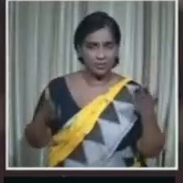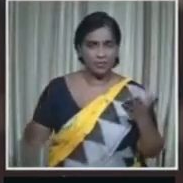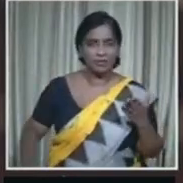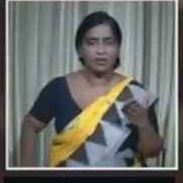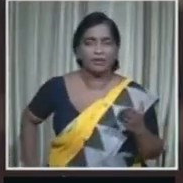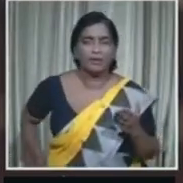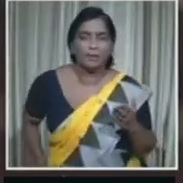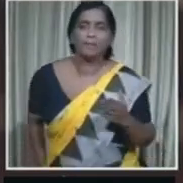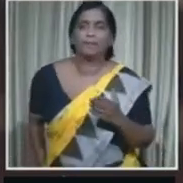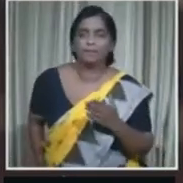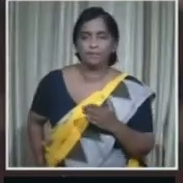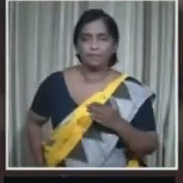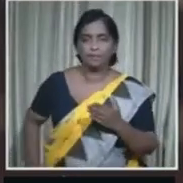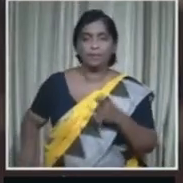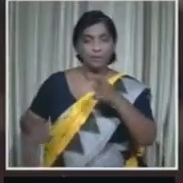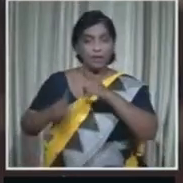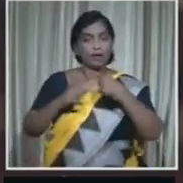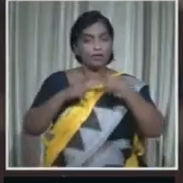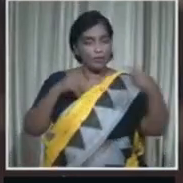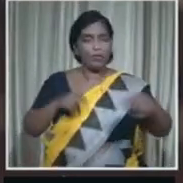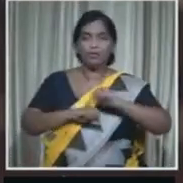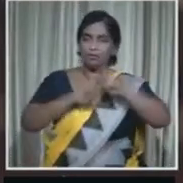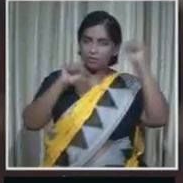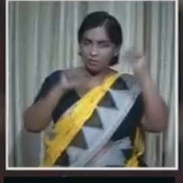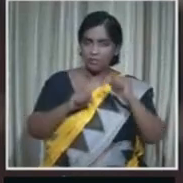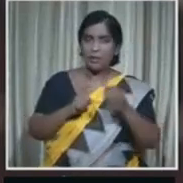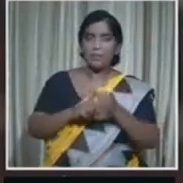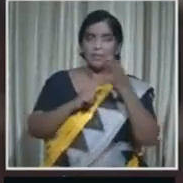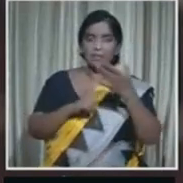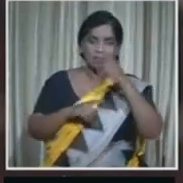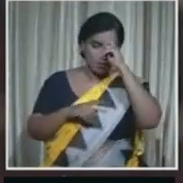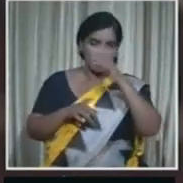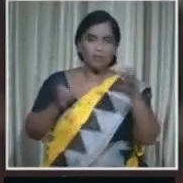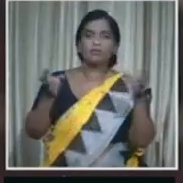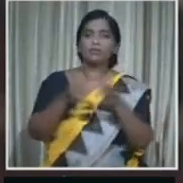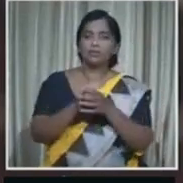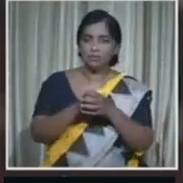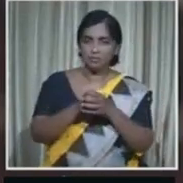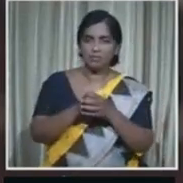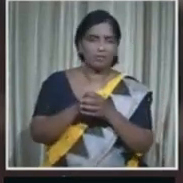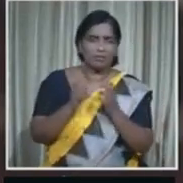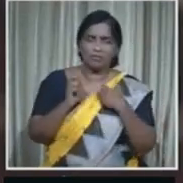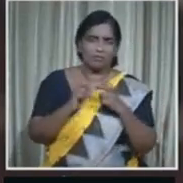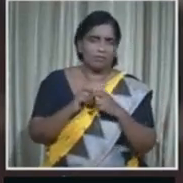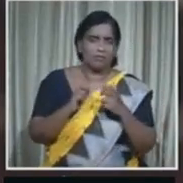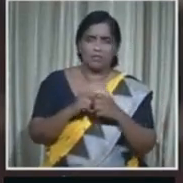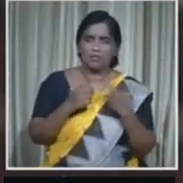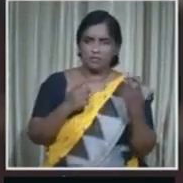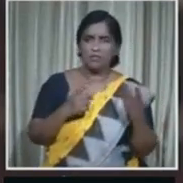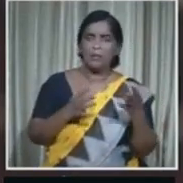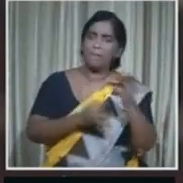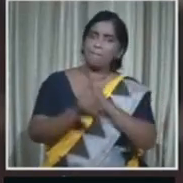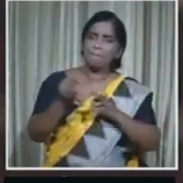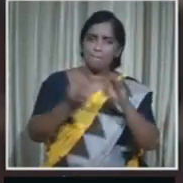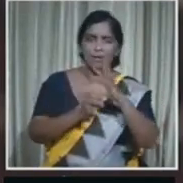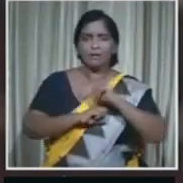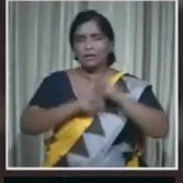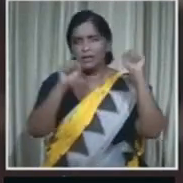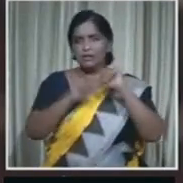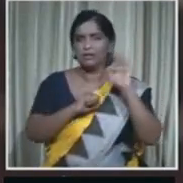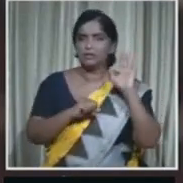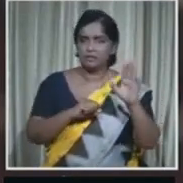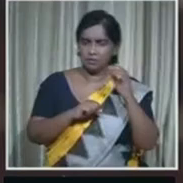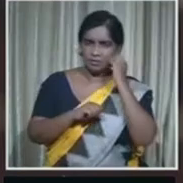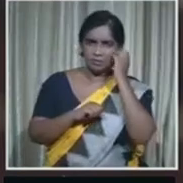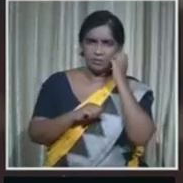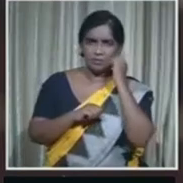විපක්ෂය උද්දෝෂණ කෙරුවා. ප්‍රේමදාස මහත්තයා කණ්ඩායම ඒකට අපිට ගැටලුවක් නැහැ. ඒක බොහොම ප්‍රජාතන්ත්‍රවාදී විදියට කෙරුවේ.